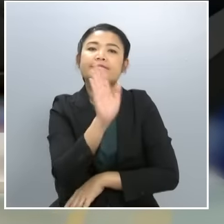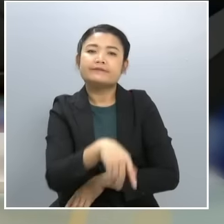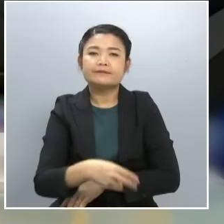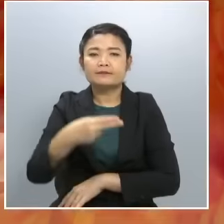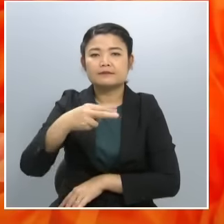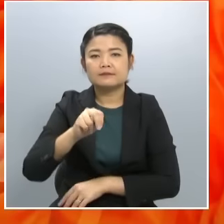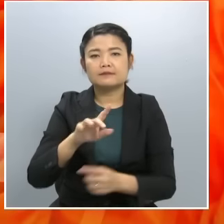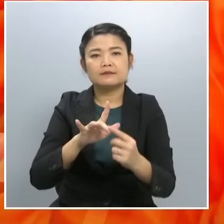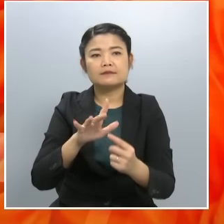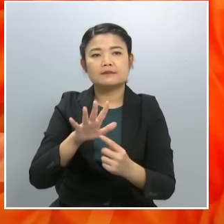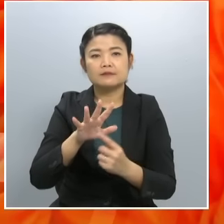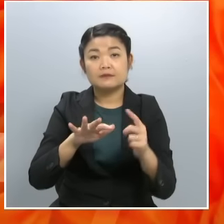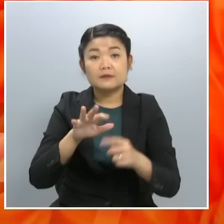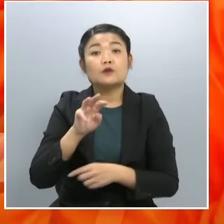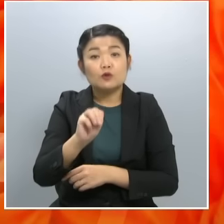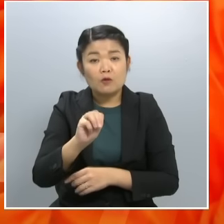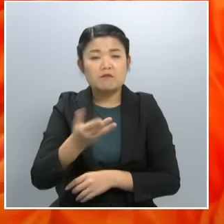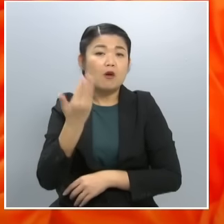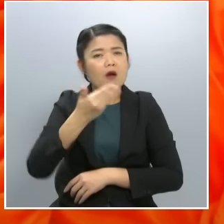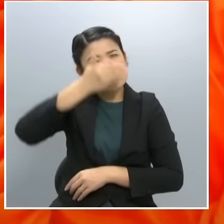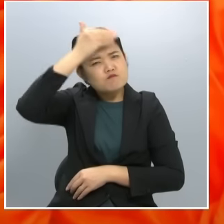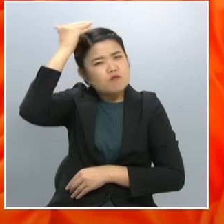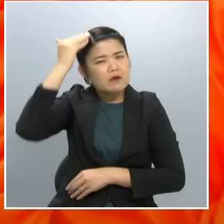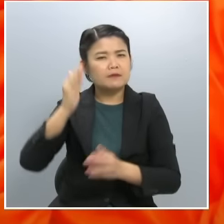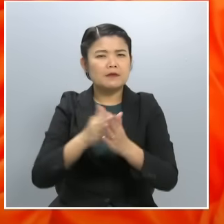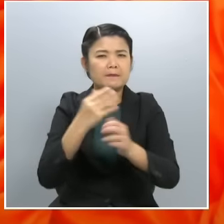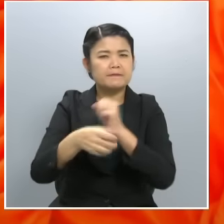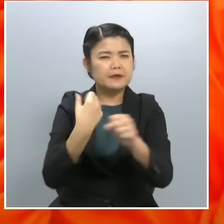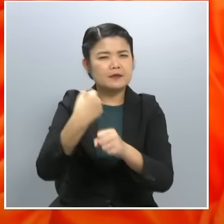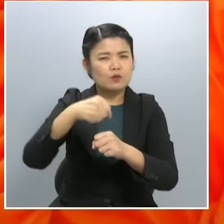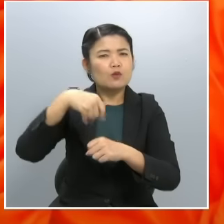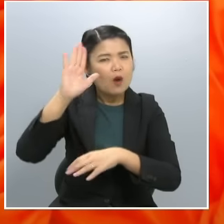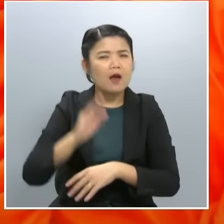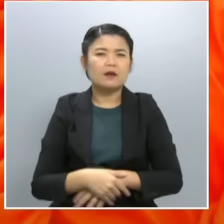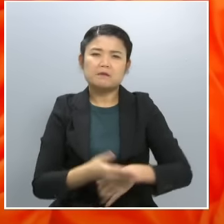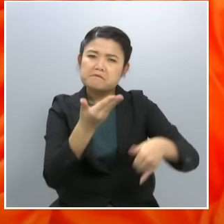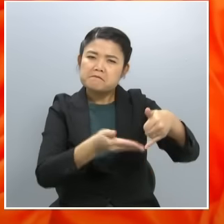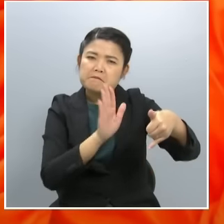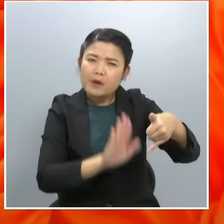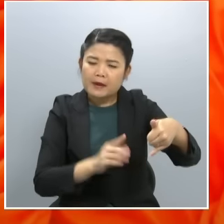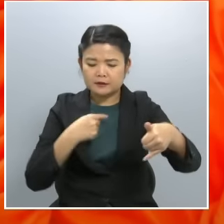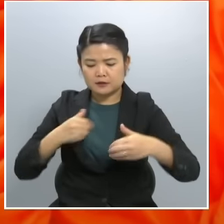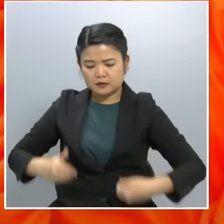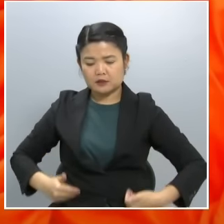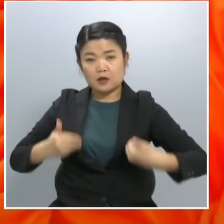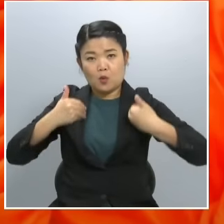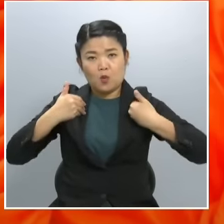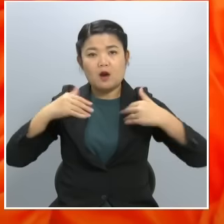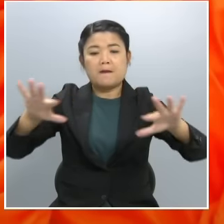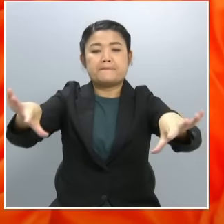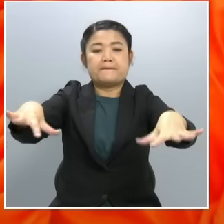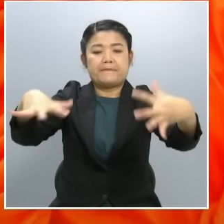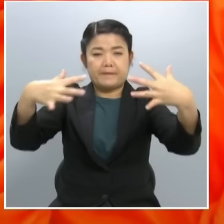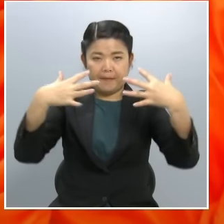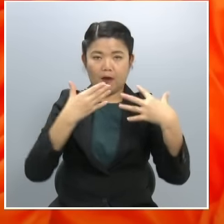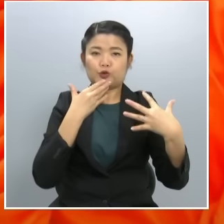บวชเรียนกับพระอาจารย์นะ 10กว่าปีที่แล้วเป็นยังไงทุกวันนี้พระอาจารย์ก็ยังเป็นอย่างนั้นมีชีวิตในที่แจ้งท่ามกลางสสาธารณชน